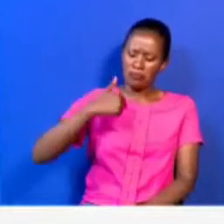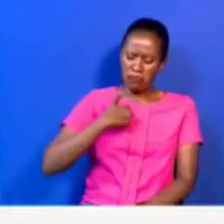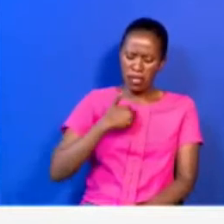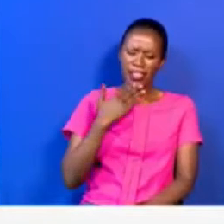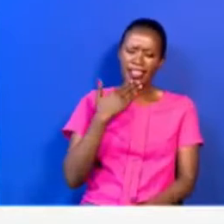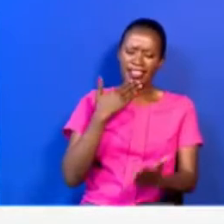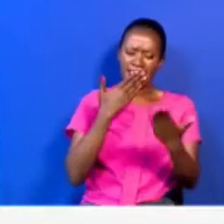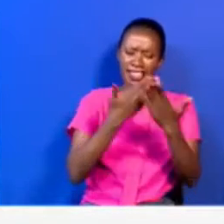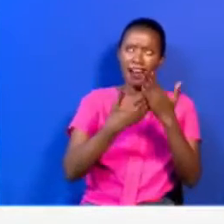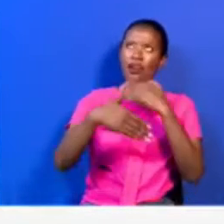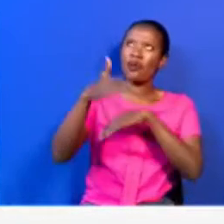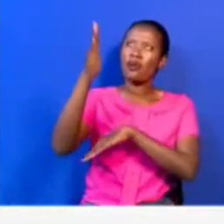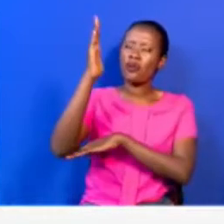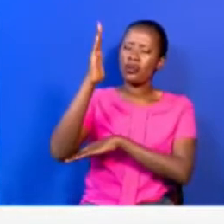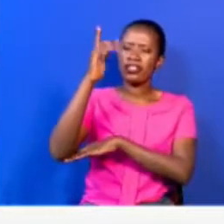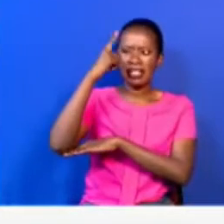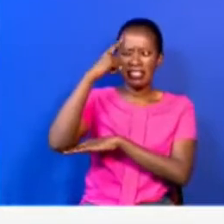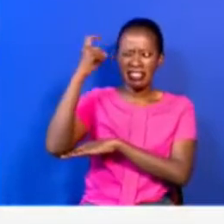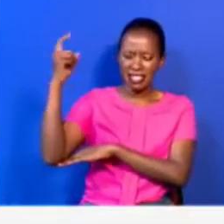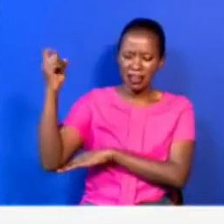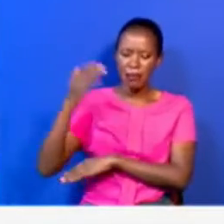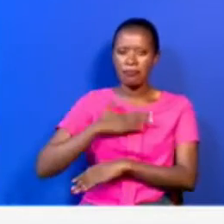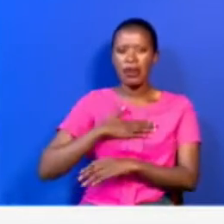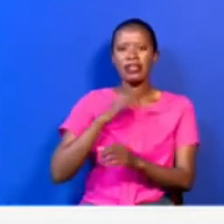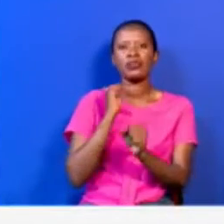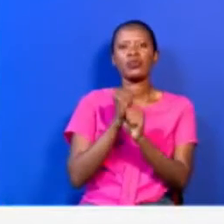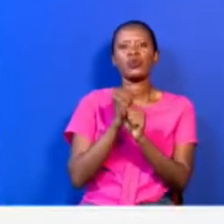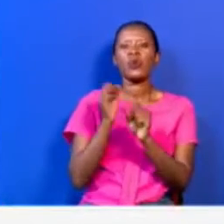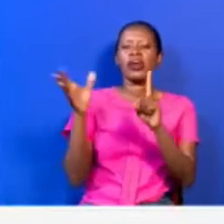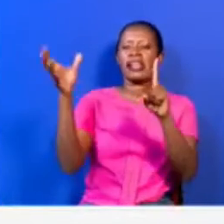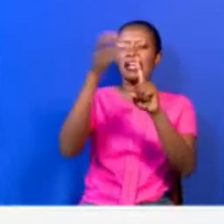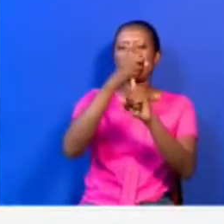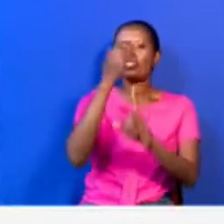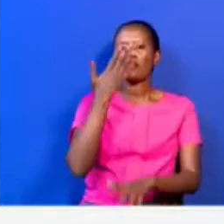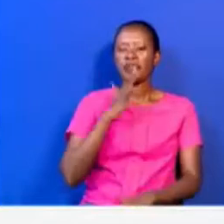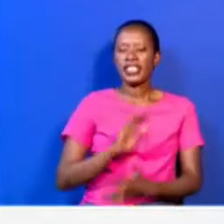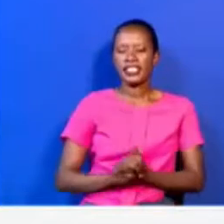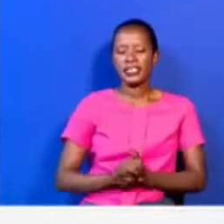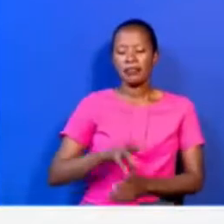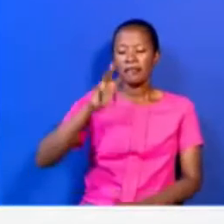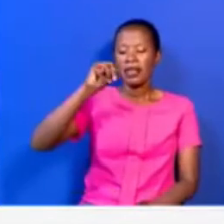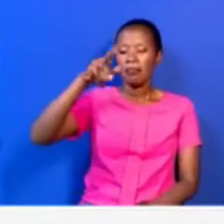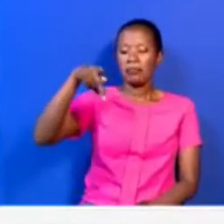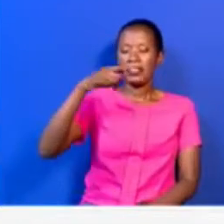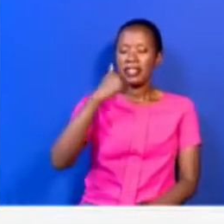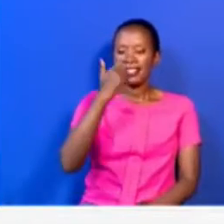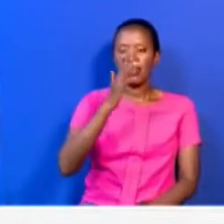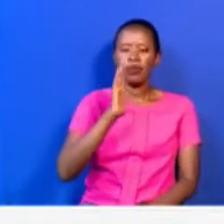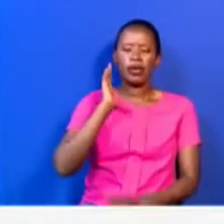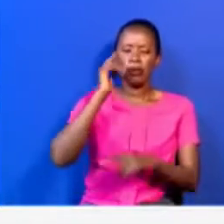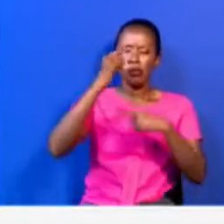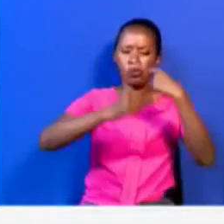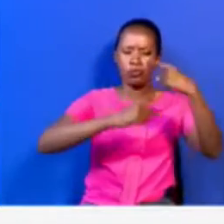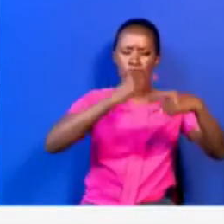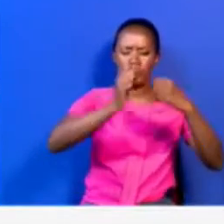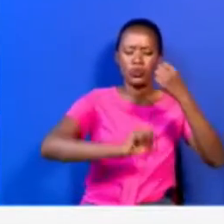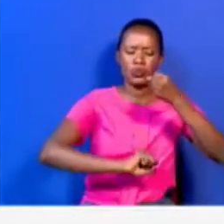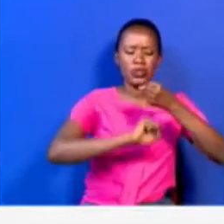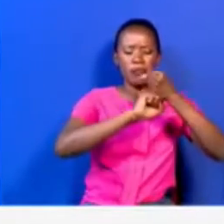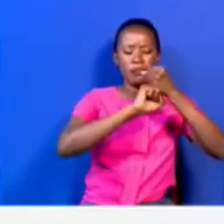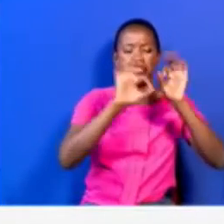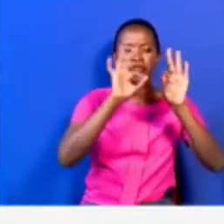nimeweza kufulfill dream yangu. Bunge huyo alisema kuwa ataendelea kusaidia wanafunzi kutoka familia ambazo